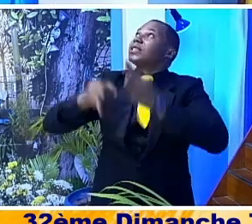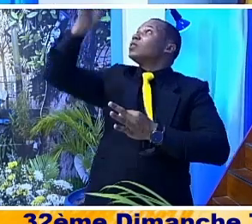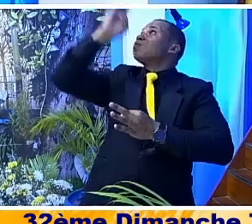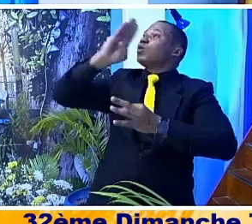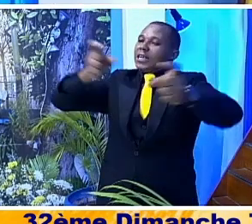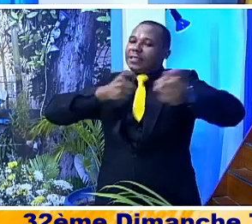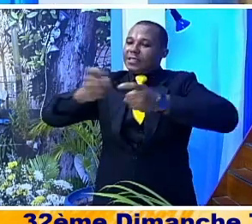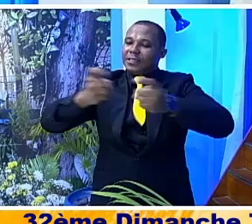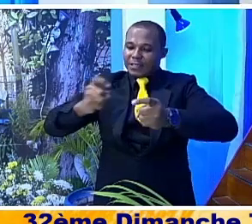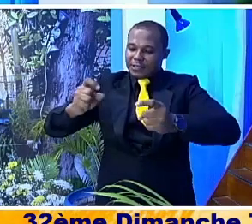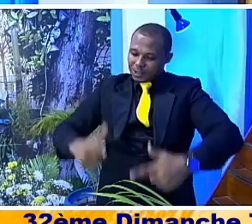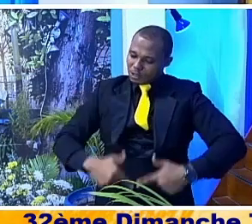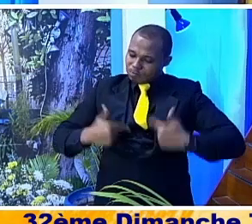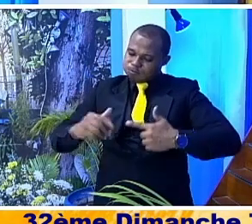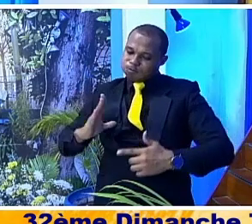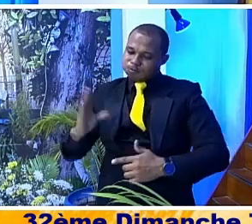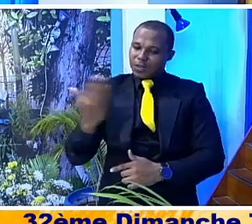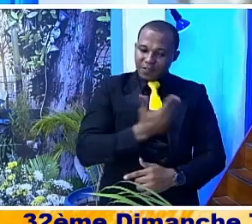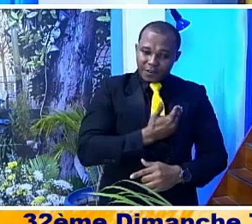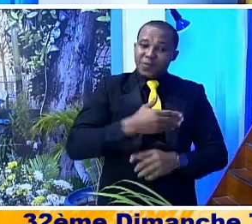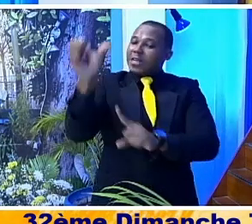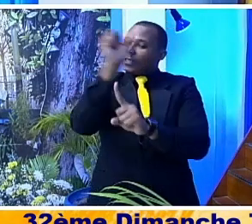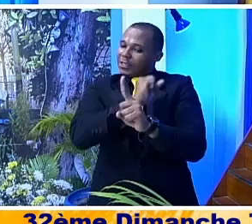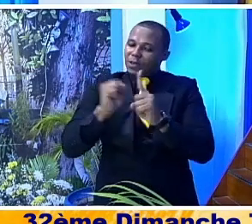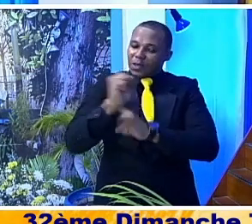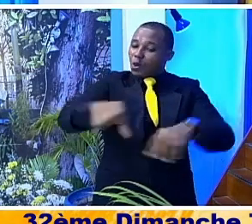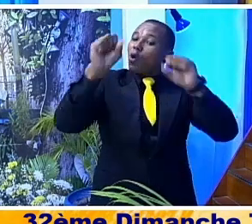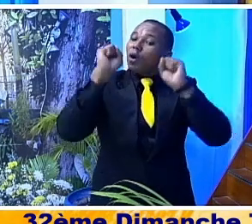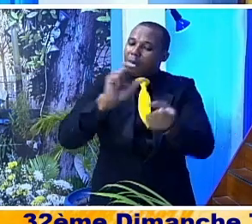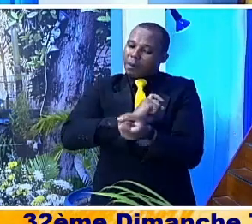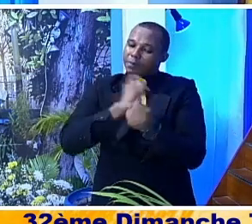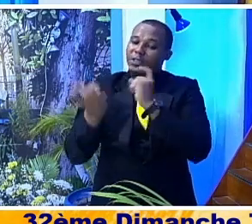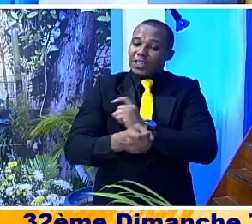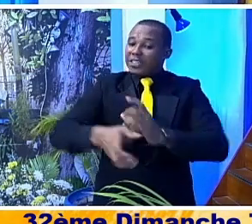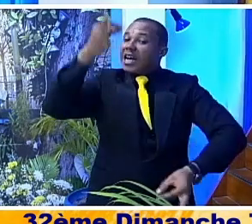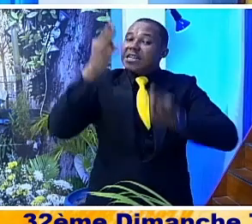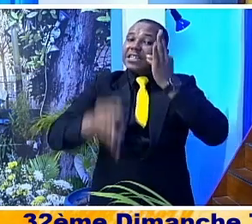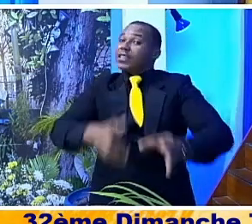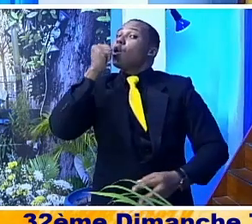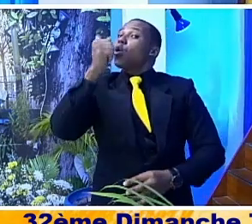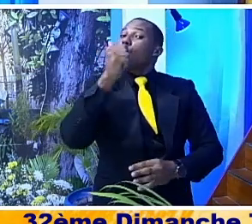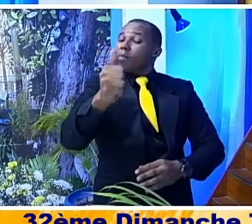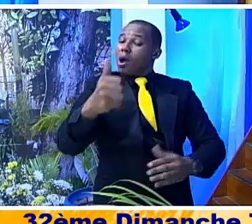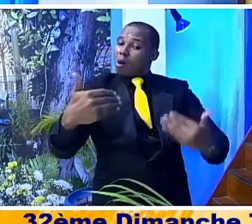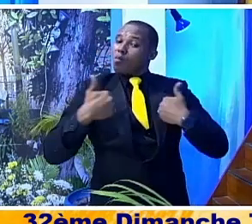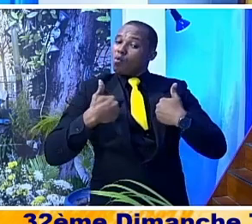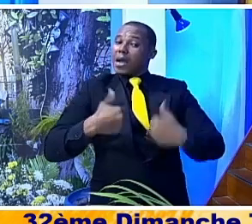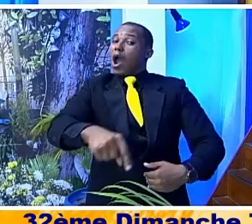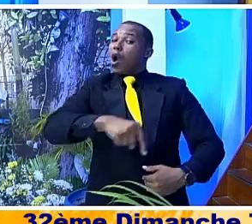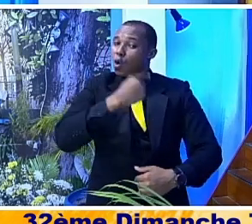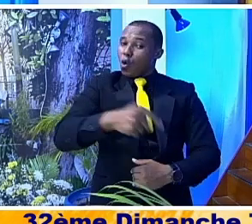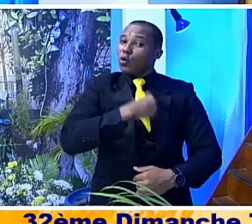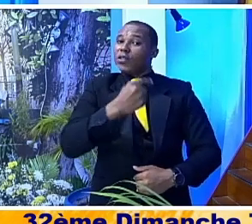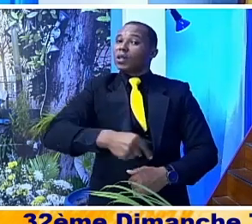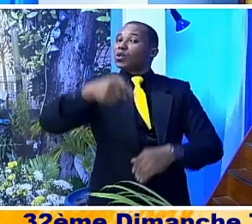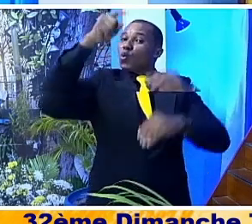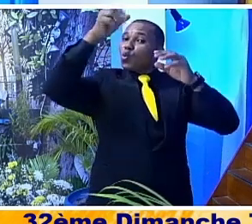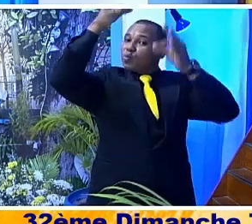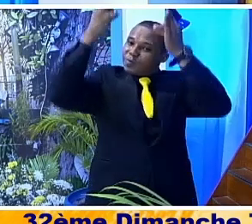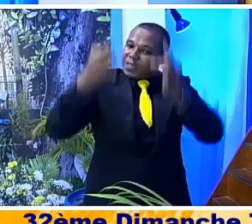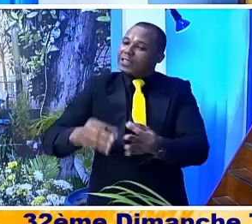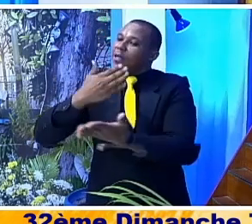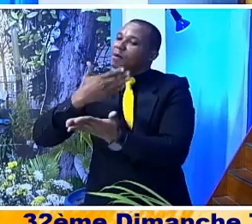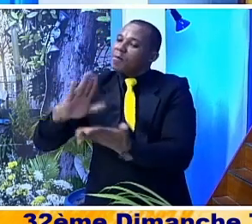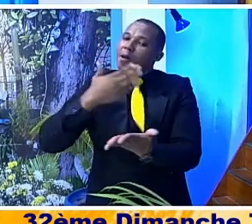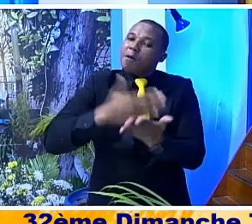vie. Nous. Situation nous aujourd'hui est capable de changer totalement. Si nous-mêmes, nous prenons conscience, nous développons l'esprit de partage là, moi-même, nous